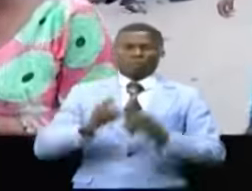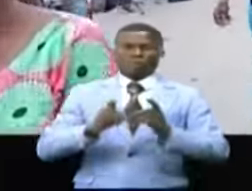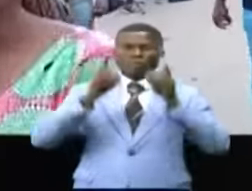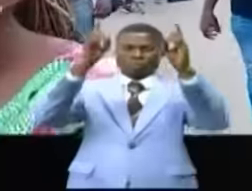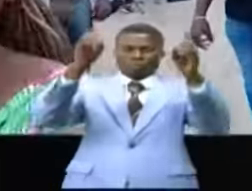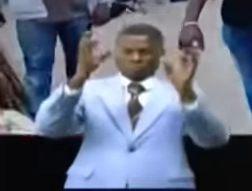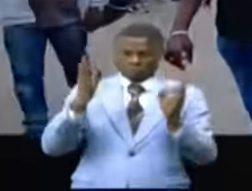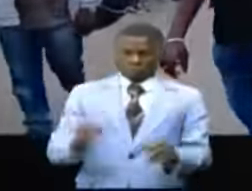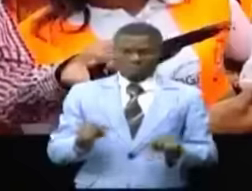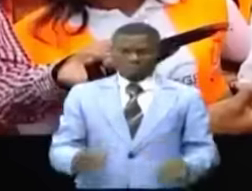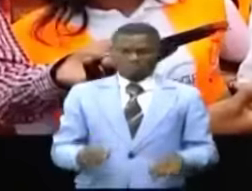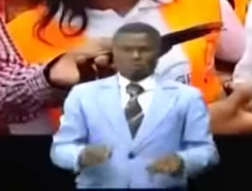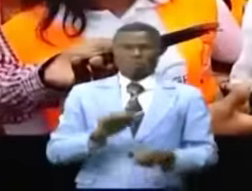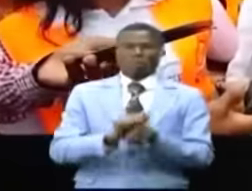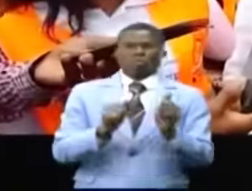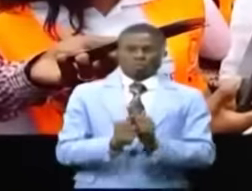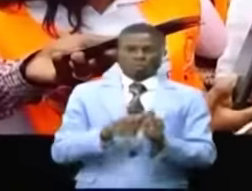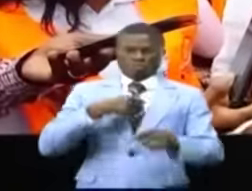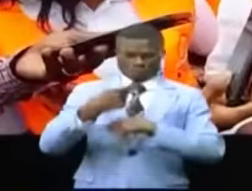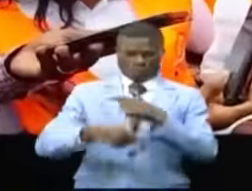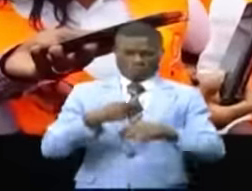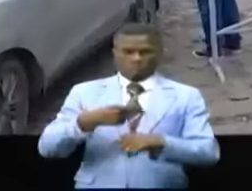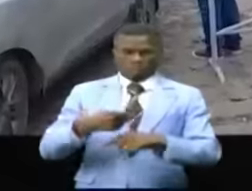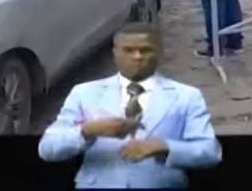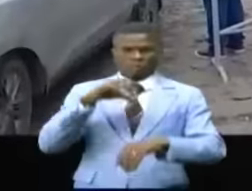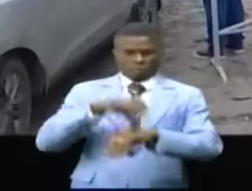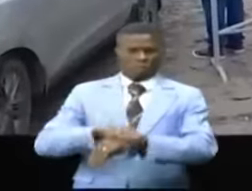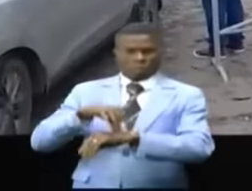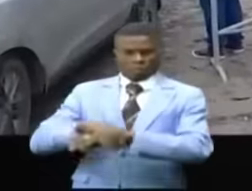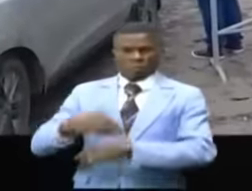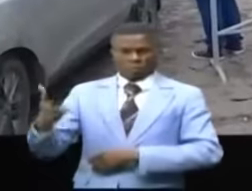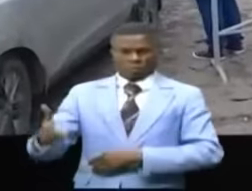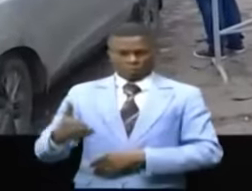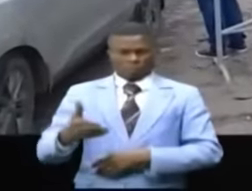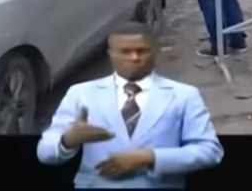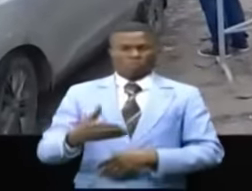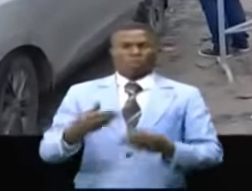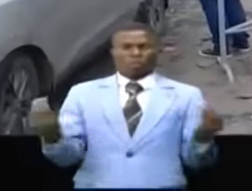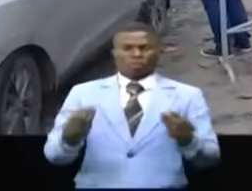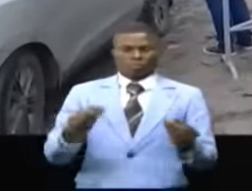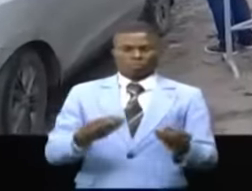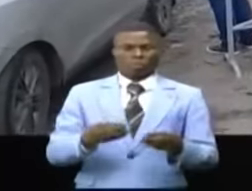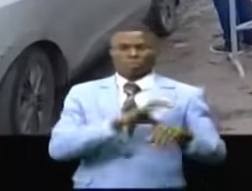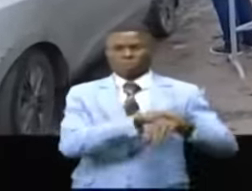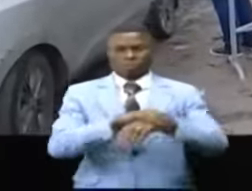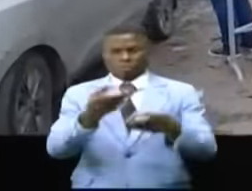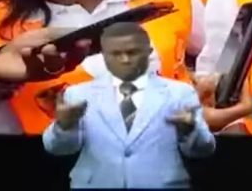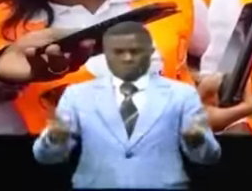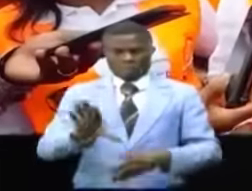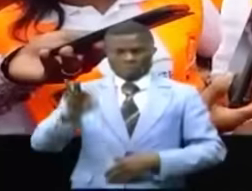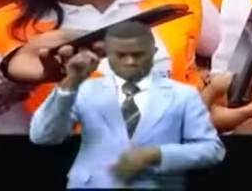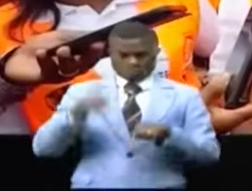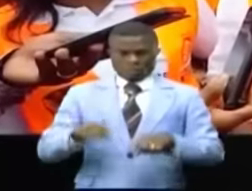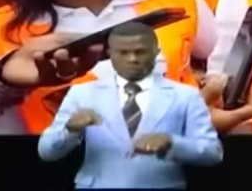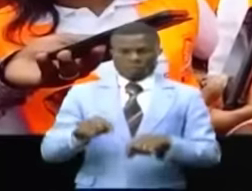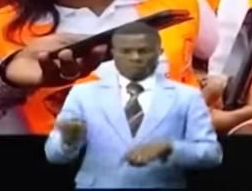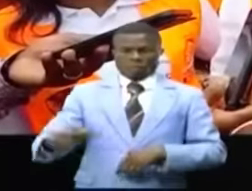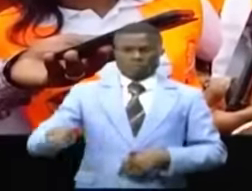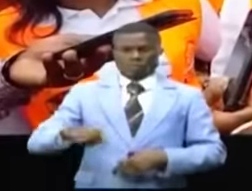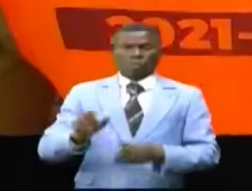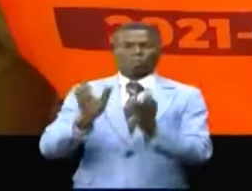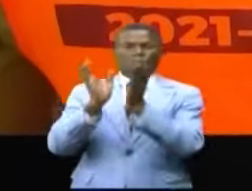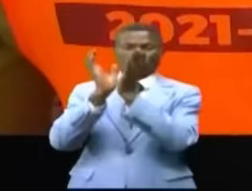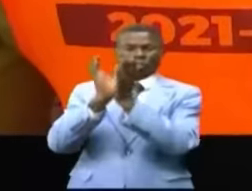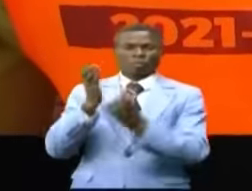Mais aujourd'hui, il était question que nous commencions avec le recouvrement forcé. Voilà ce qui nous amène à cet endroit. Nous avons choisi aujourd'hui la place